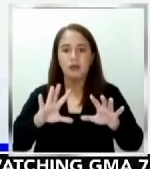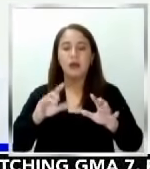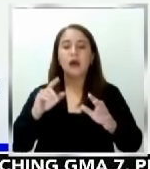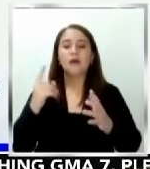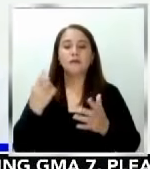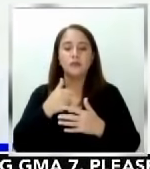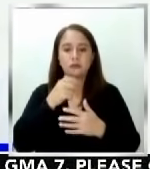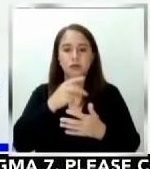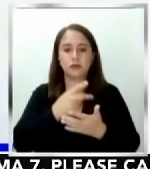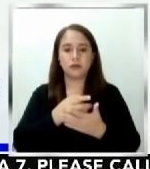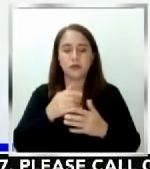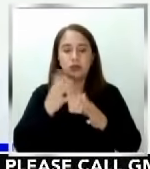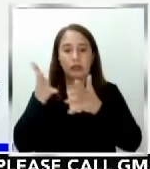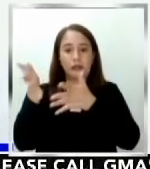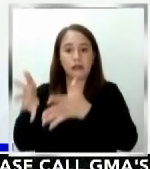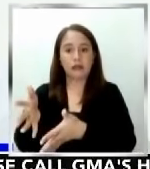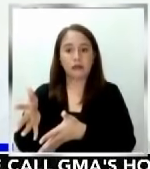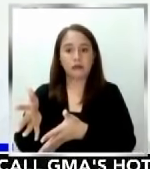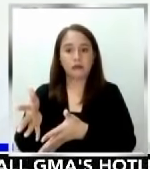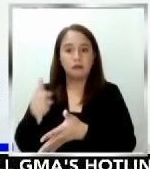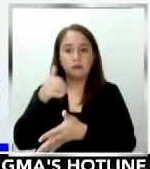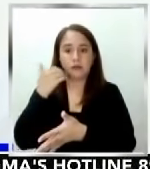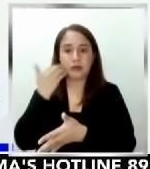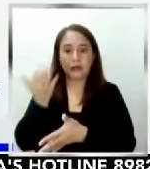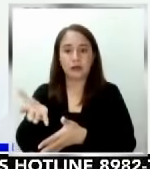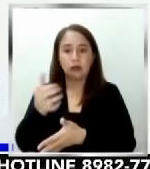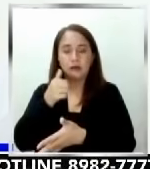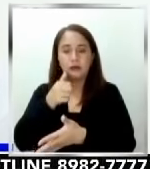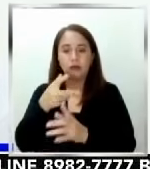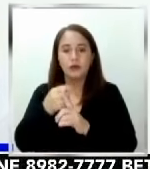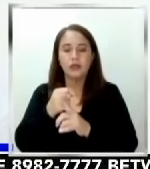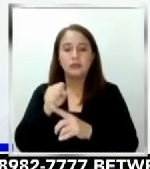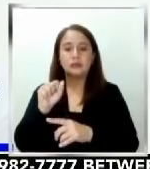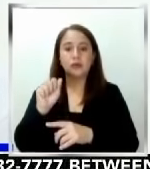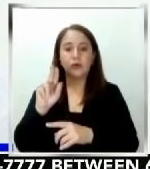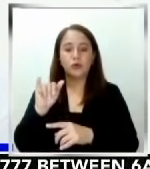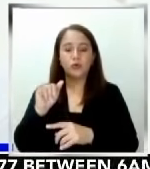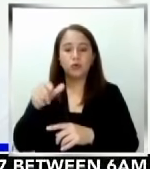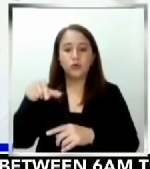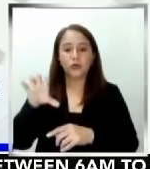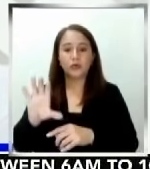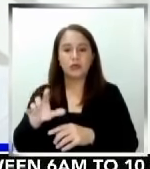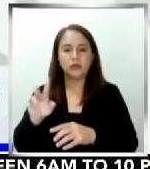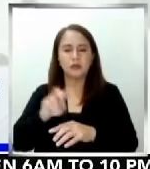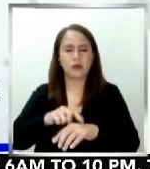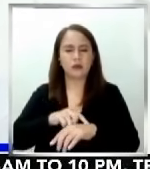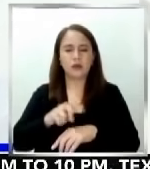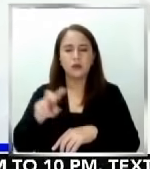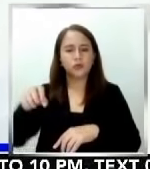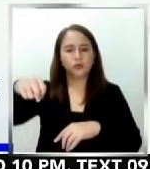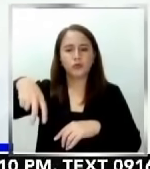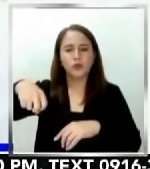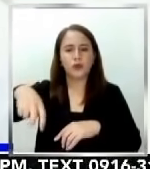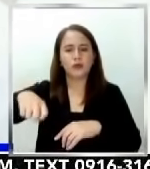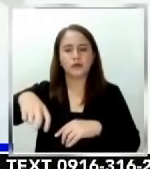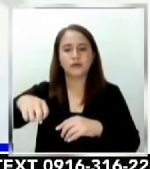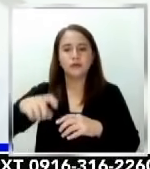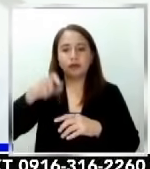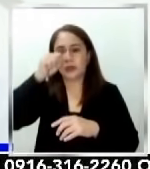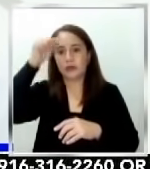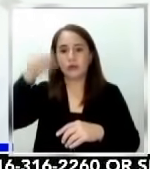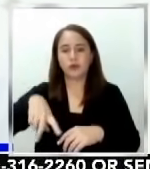mga suspect ang wala ng buhay na biktima sa barangay sa Uyo, Quezon City, alas 12:30 ng madaling araw ng April 2. Pasado